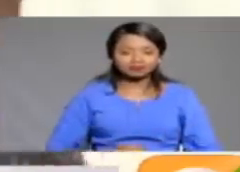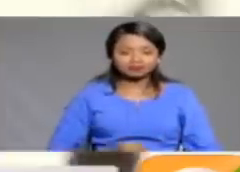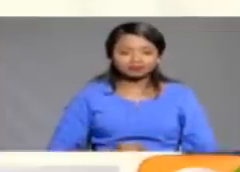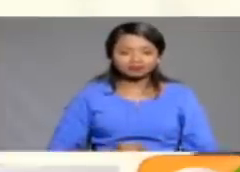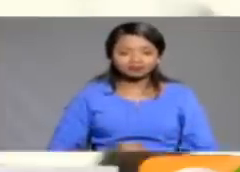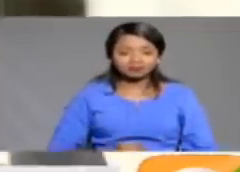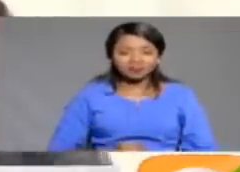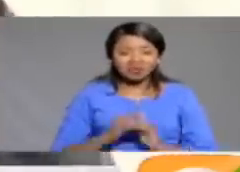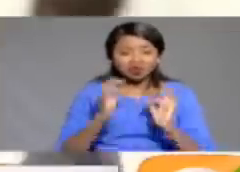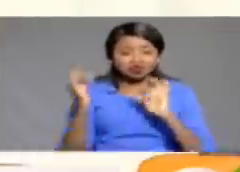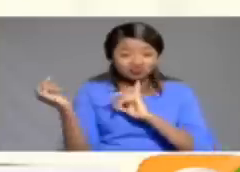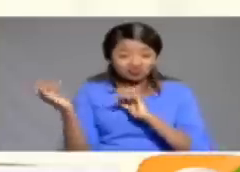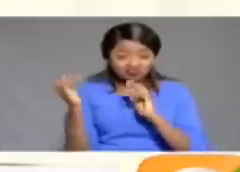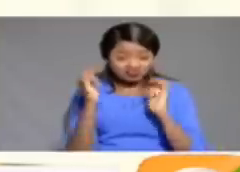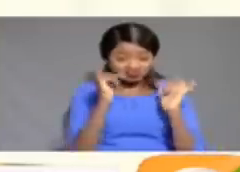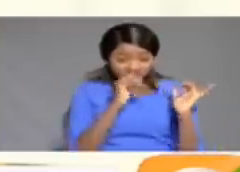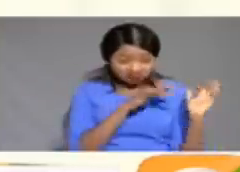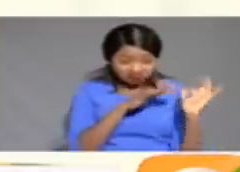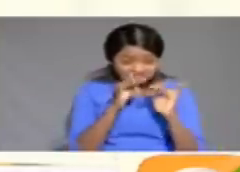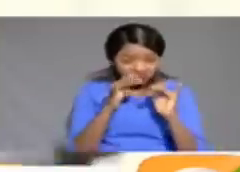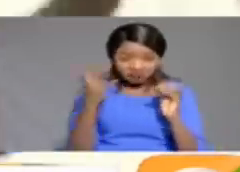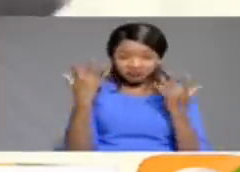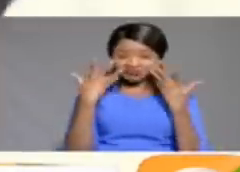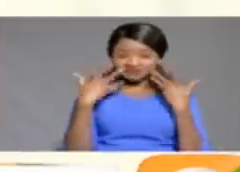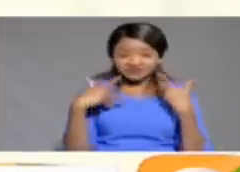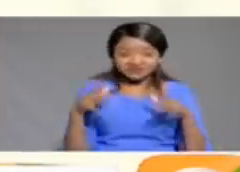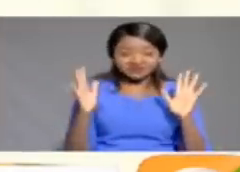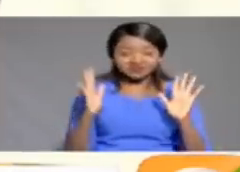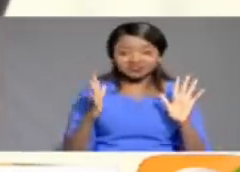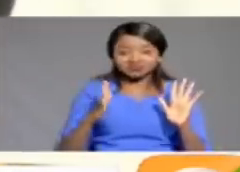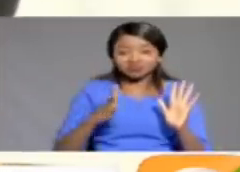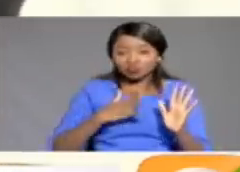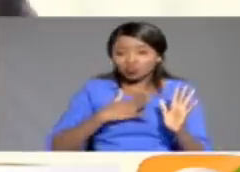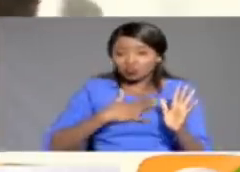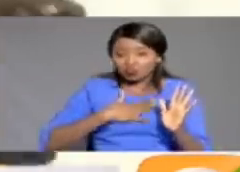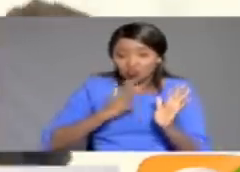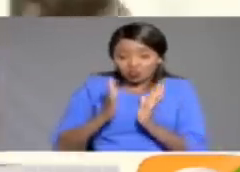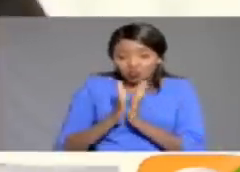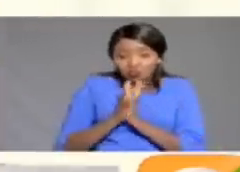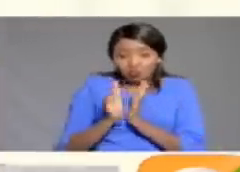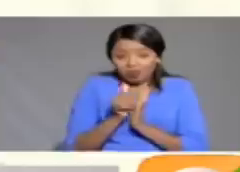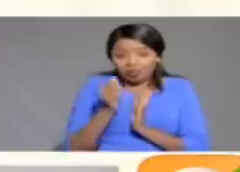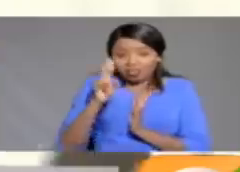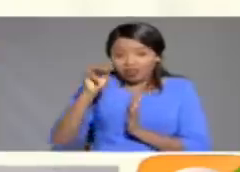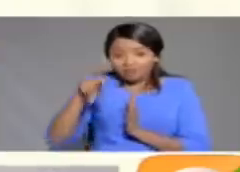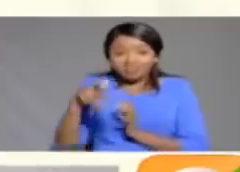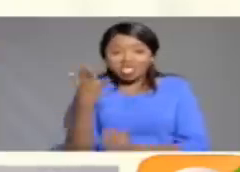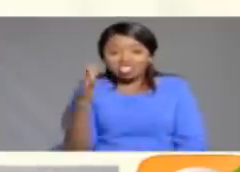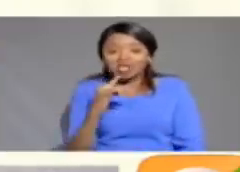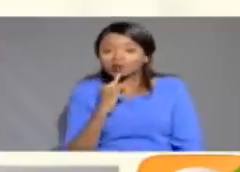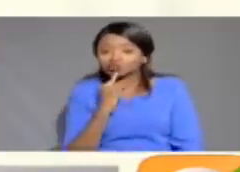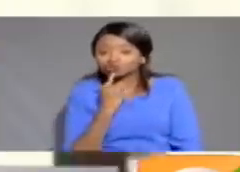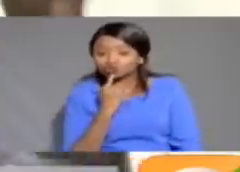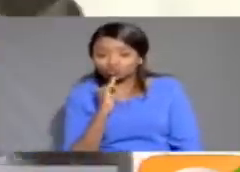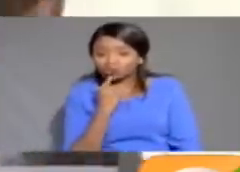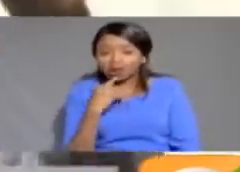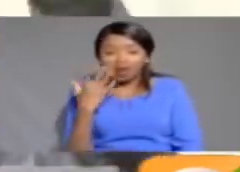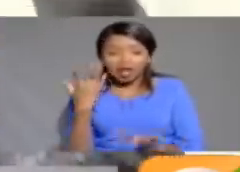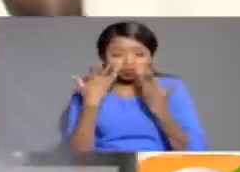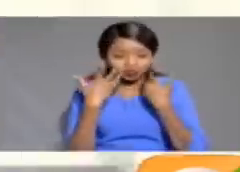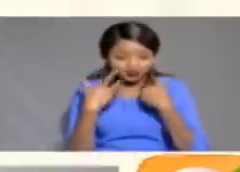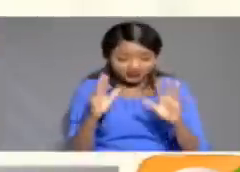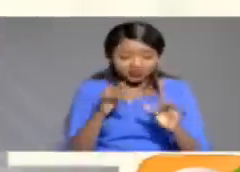Hiyo mzozo tumemaliza, mimi pamoja na wenzangu wa bunge kule Turkana tumemaliza, hapa